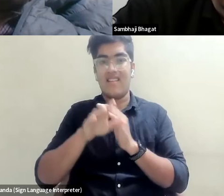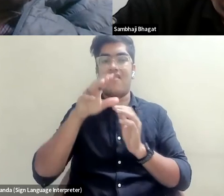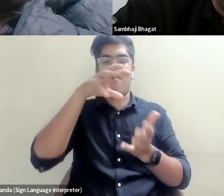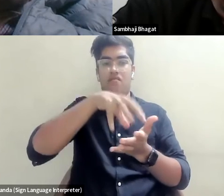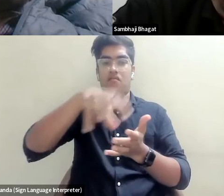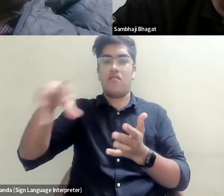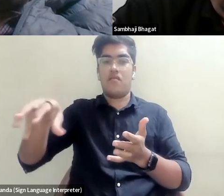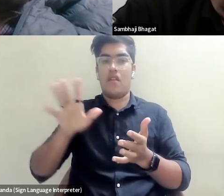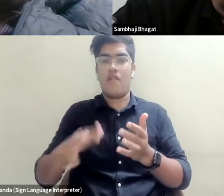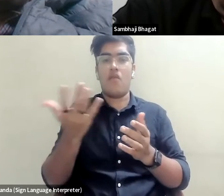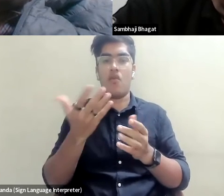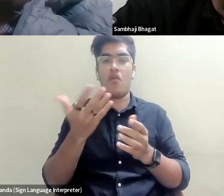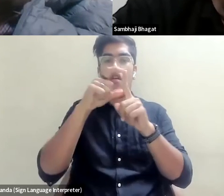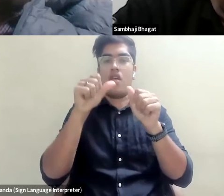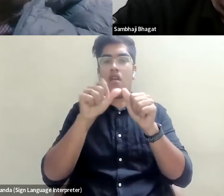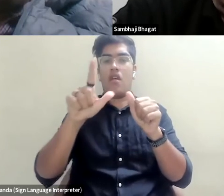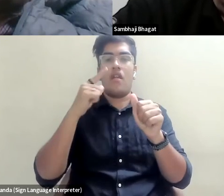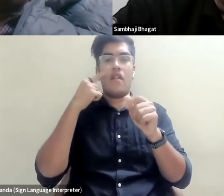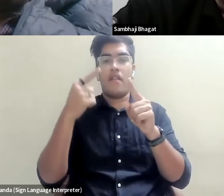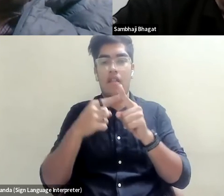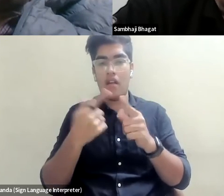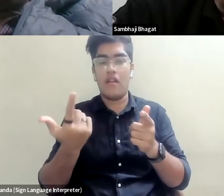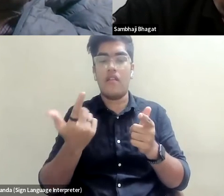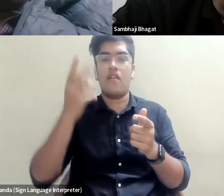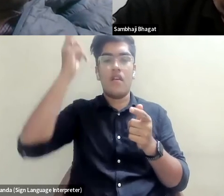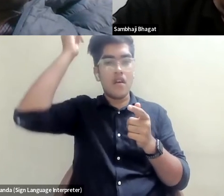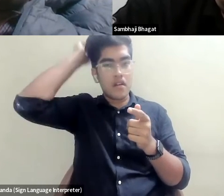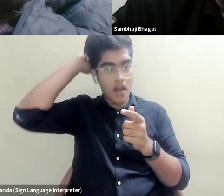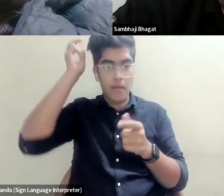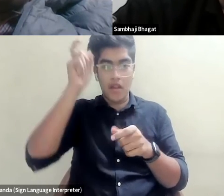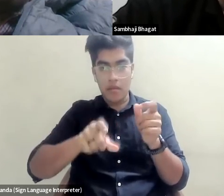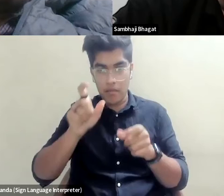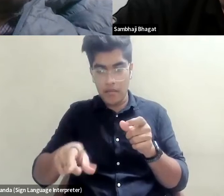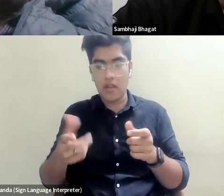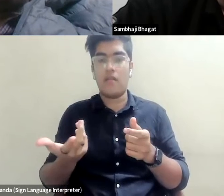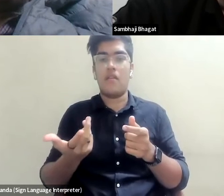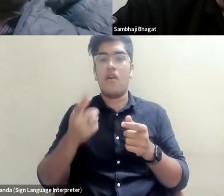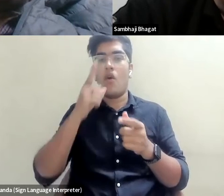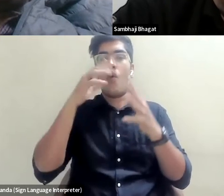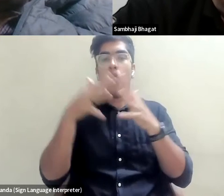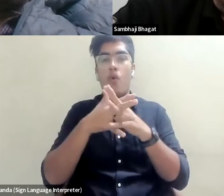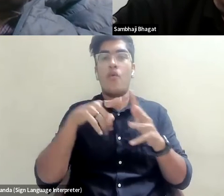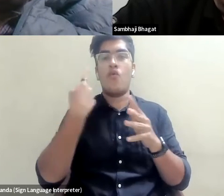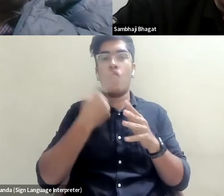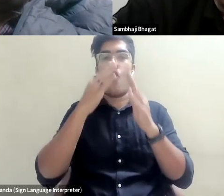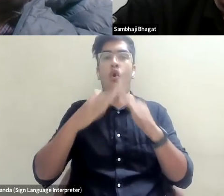है और आदिवासी है और खास करके वीमेन्स है जो घर के अंदर बंद